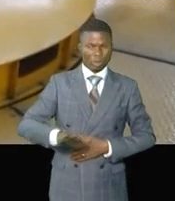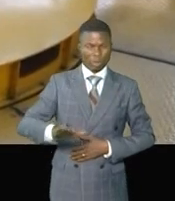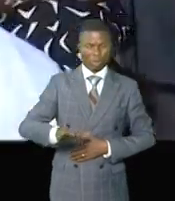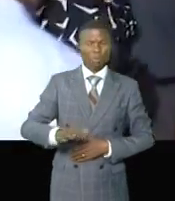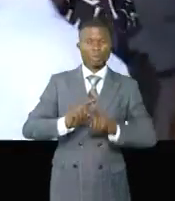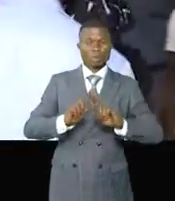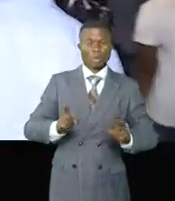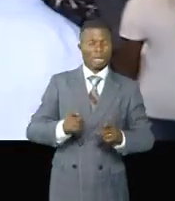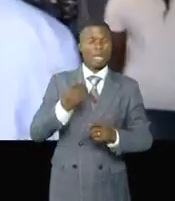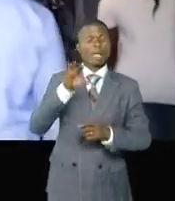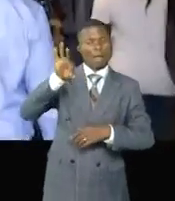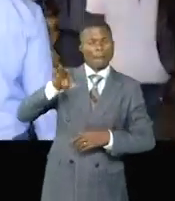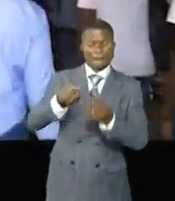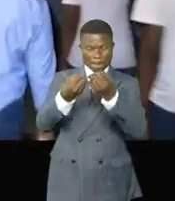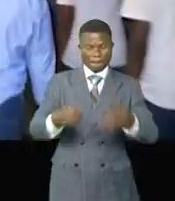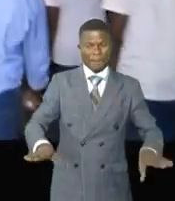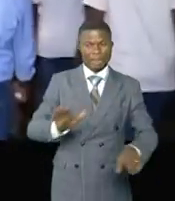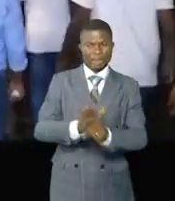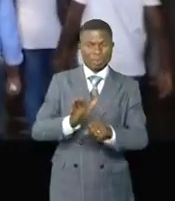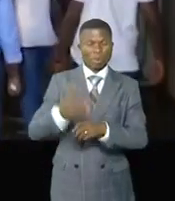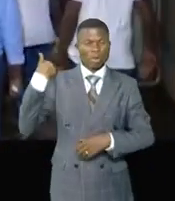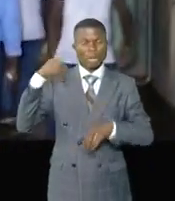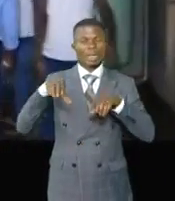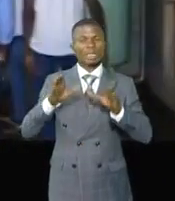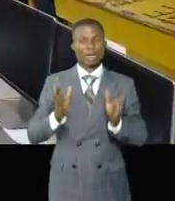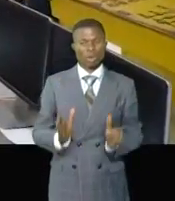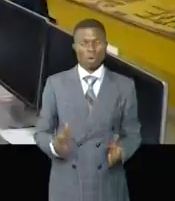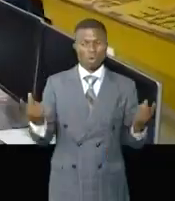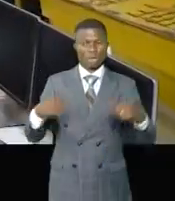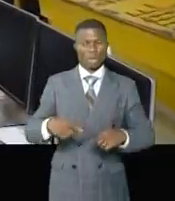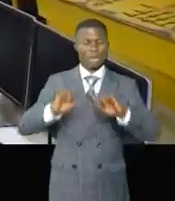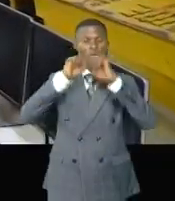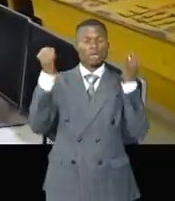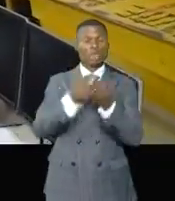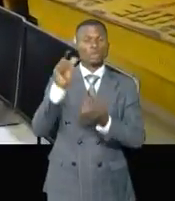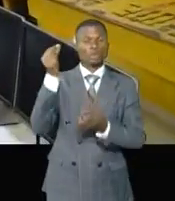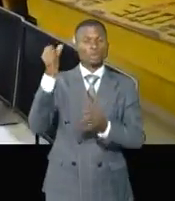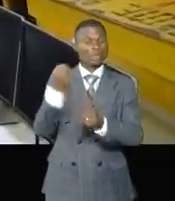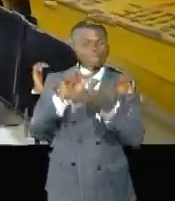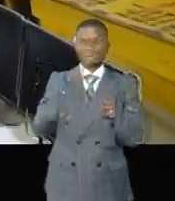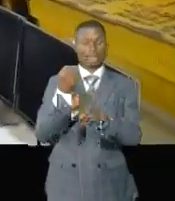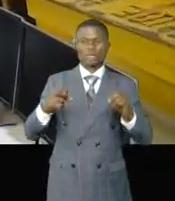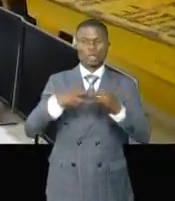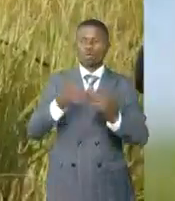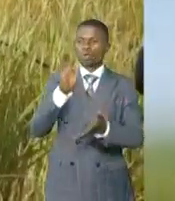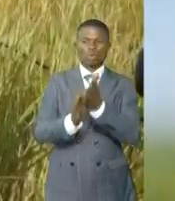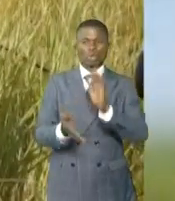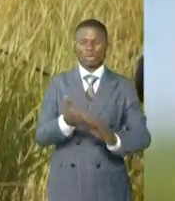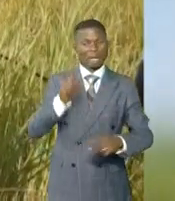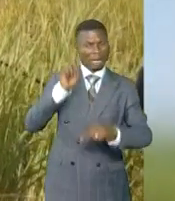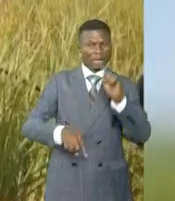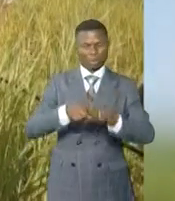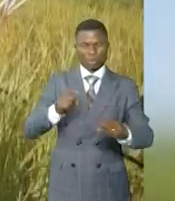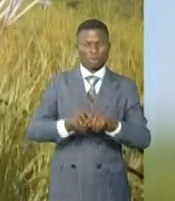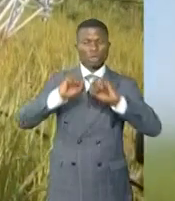un manque à gagner criant pour l'État congolais lorsque les sociétés minières n'ont pas accès à l'énergie. Impossible pour les